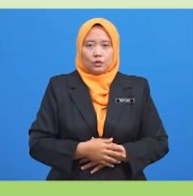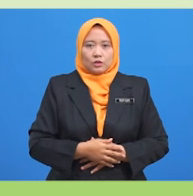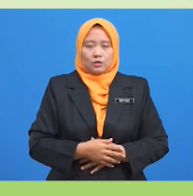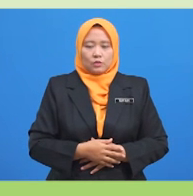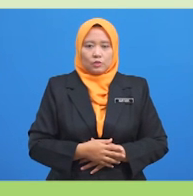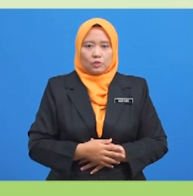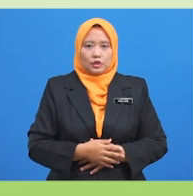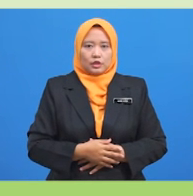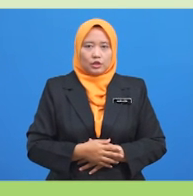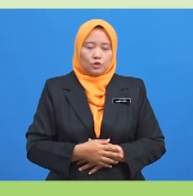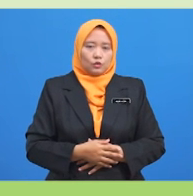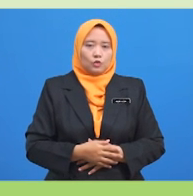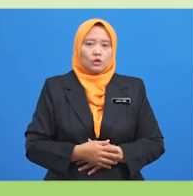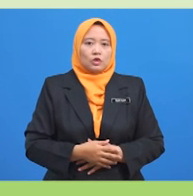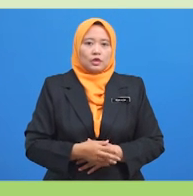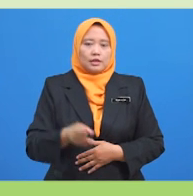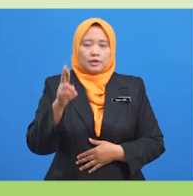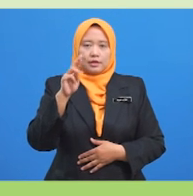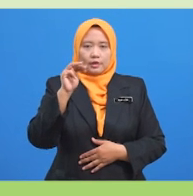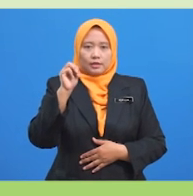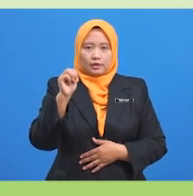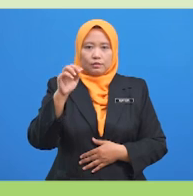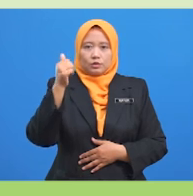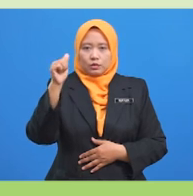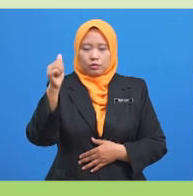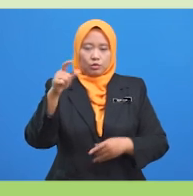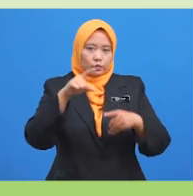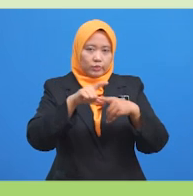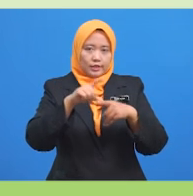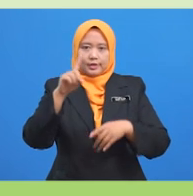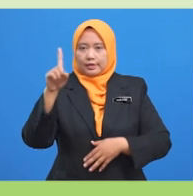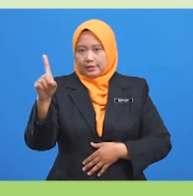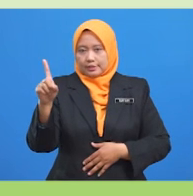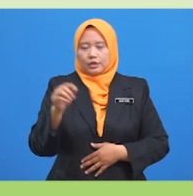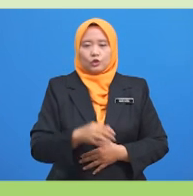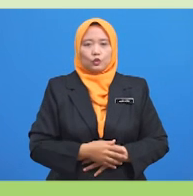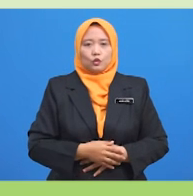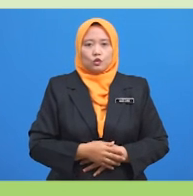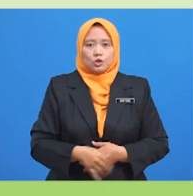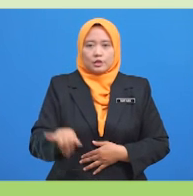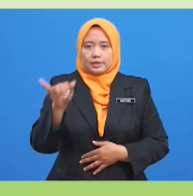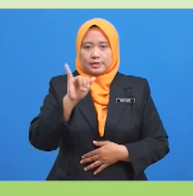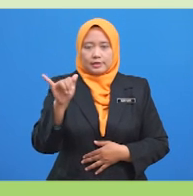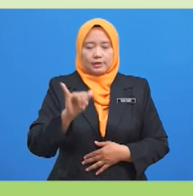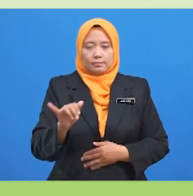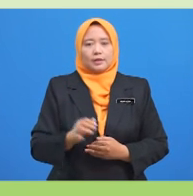Perubahan jumlah kos RM10 dibahagikan dengan perubahan jumlah keluaran 1